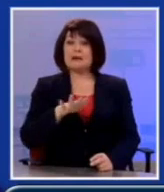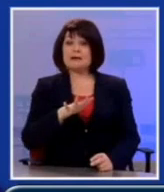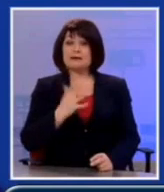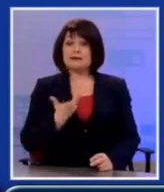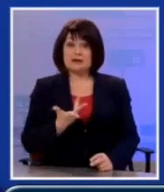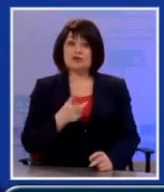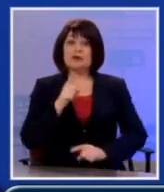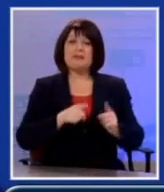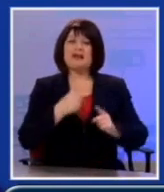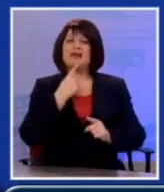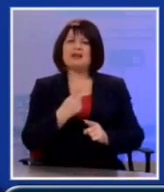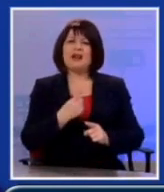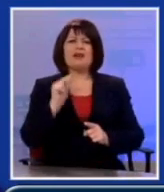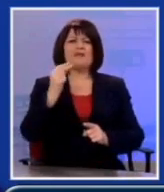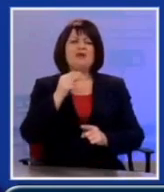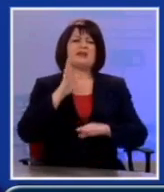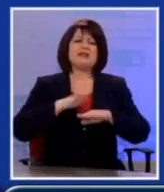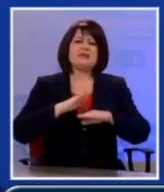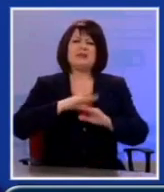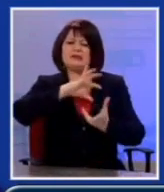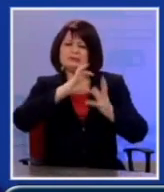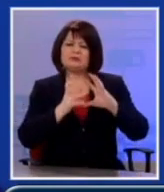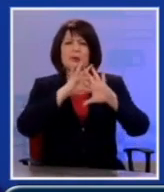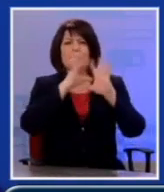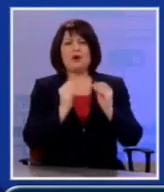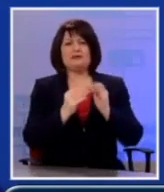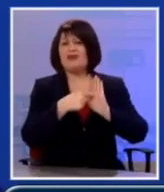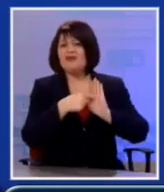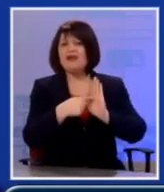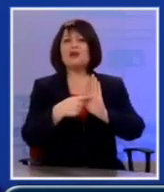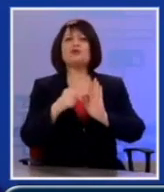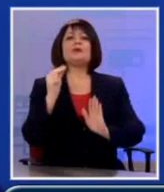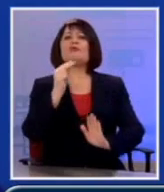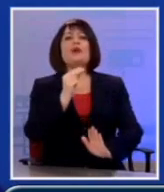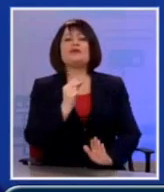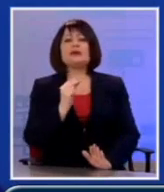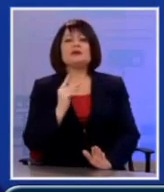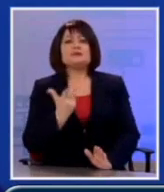η δαιμονοποίηση των βουλευτών και η εμφάνισή τους ως